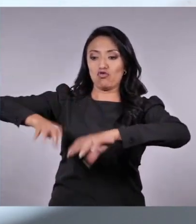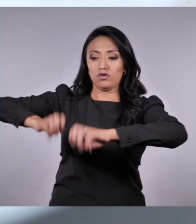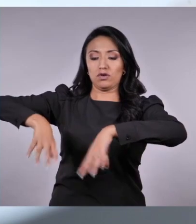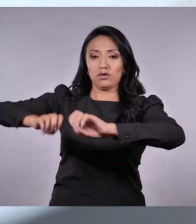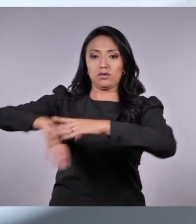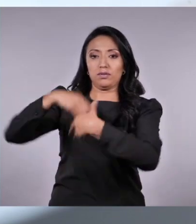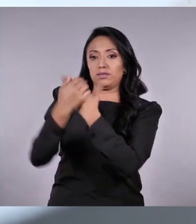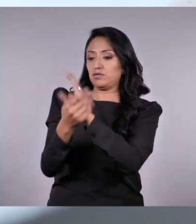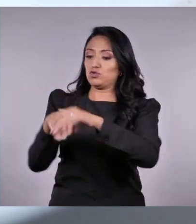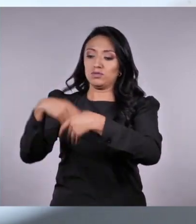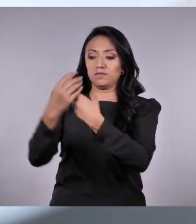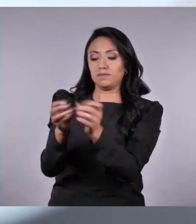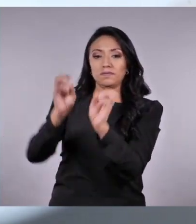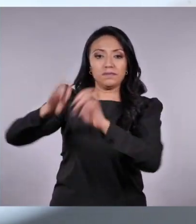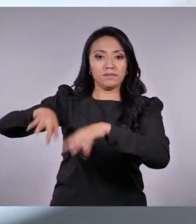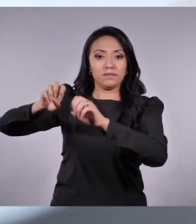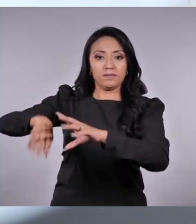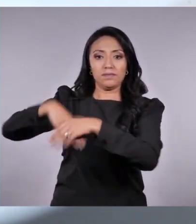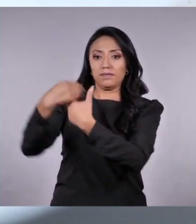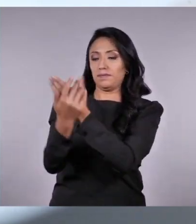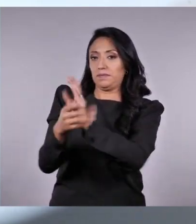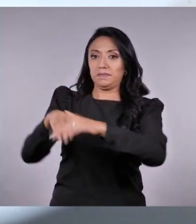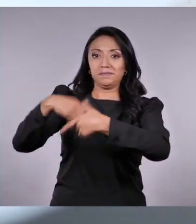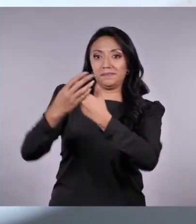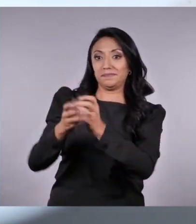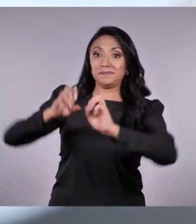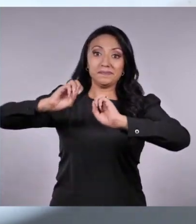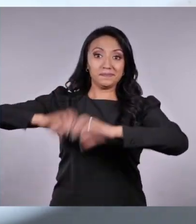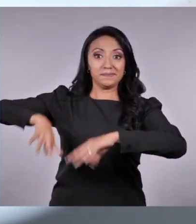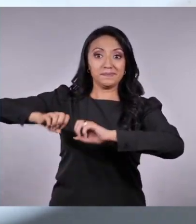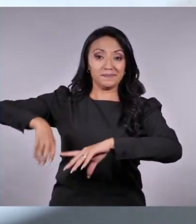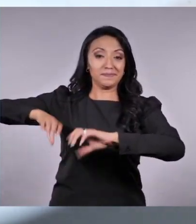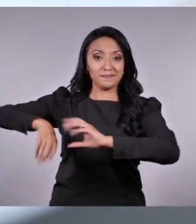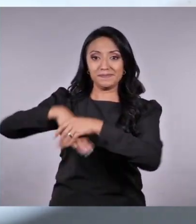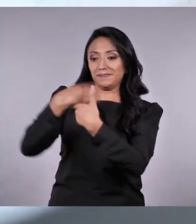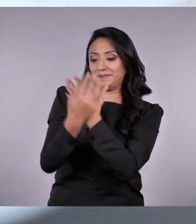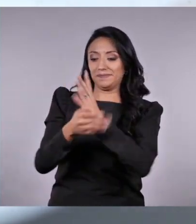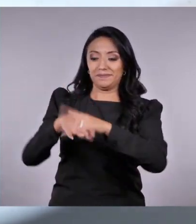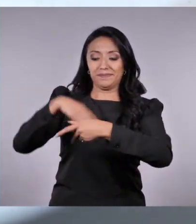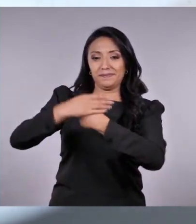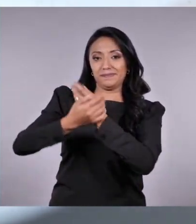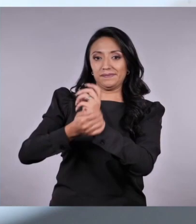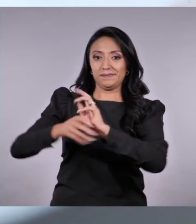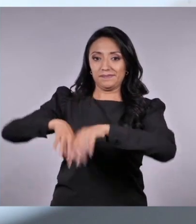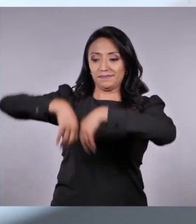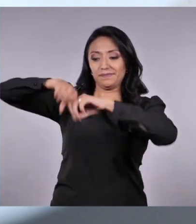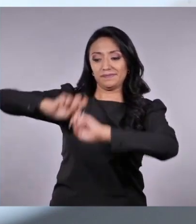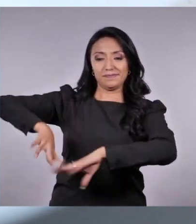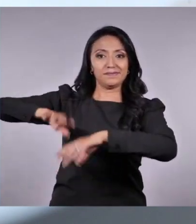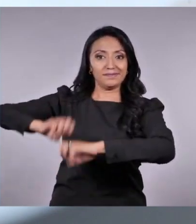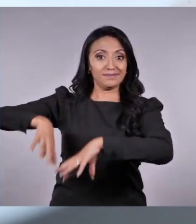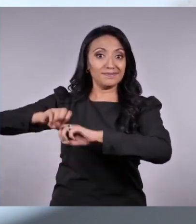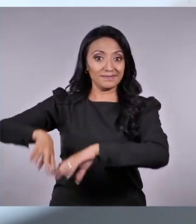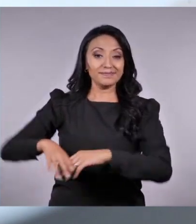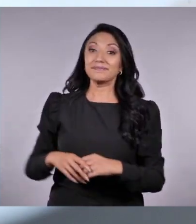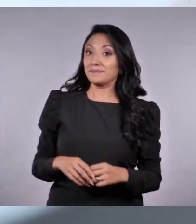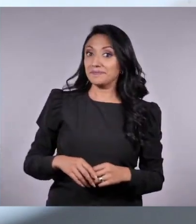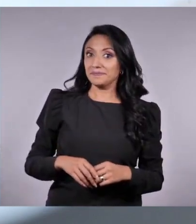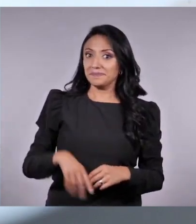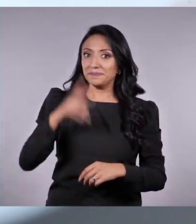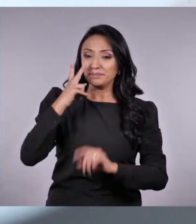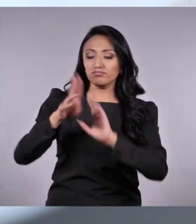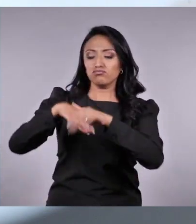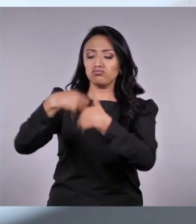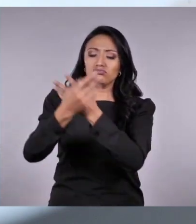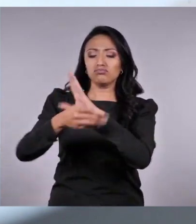Chiqui, chiqui, chiqui, chiqui, chiqui, chiqui. Chiqui, chiqui, chiqui, chiqui, chiqui, chiqui. Chiqui, chiqui, chiqui, chiqui, chiqui, chiqui.